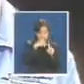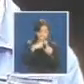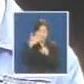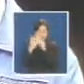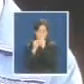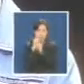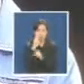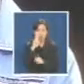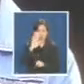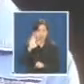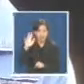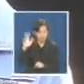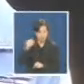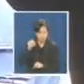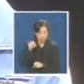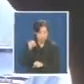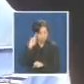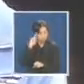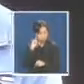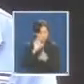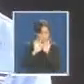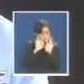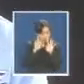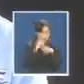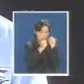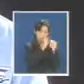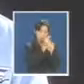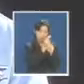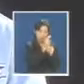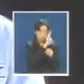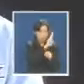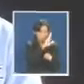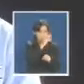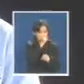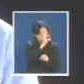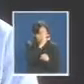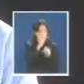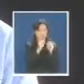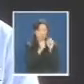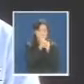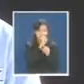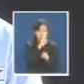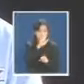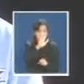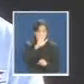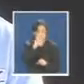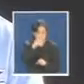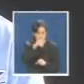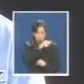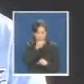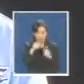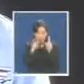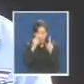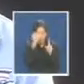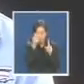แตกต่างจาก17พฤษภาปี16ปี35ผมก็ต้องยืนยันว่าเพราะเหตุการณ์ไม่เหมือน